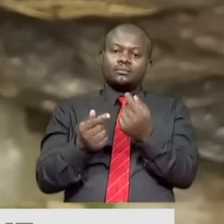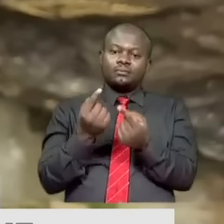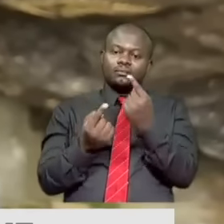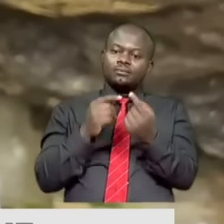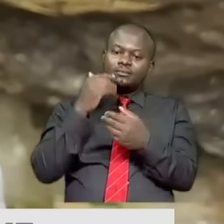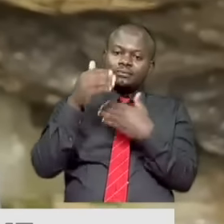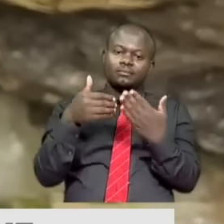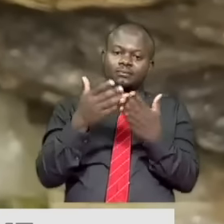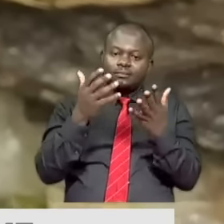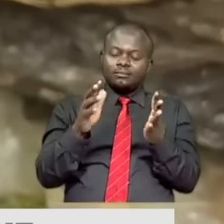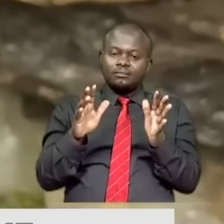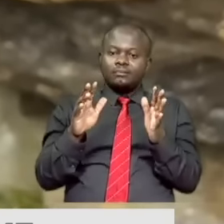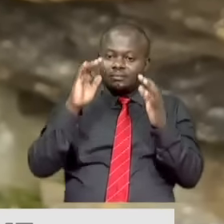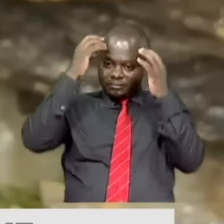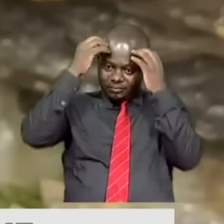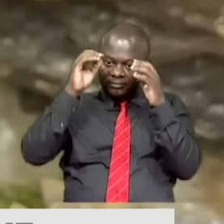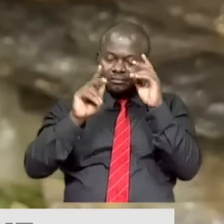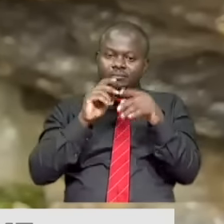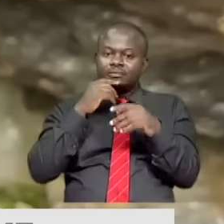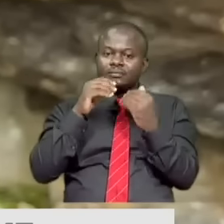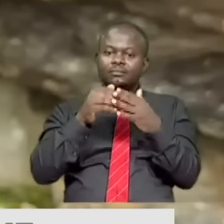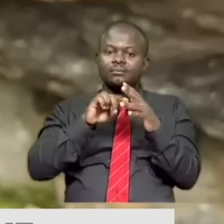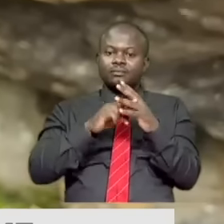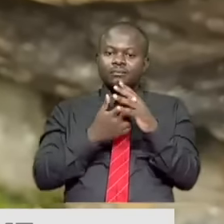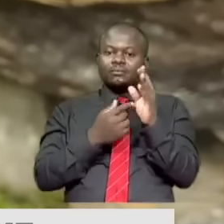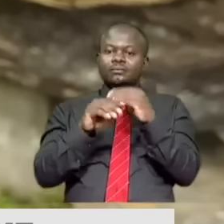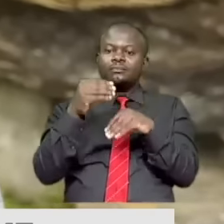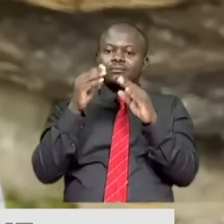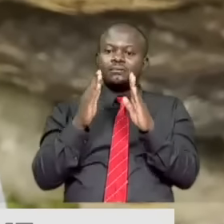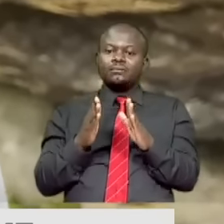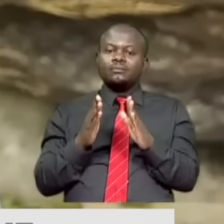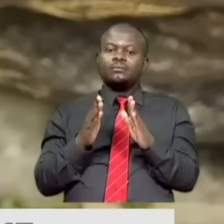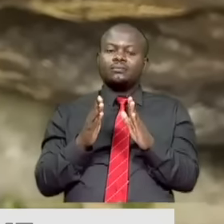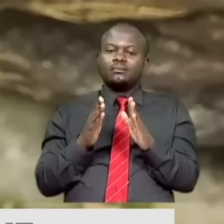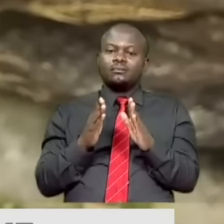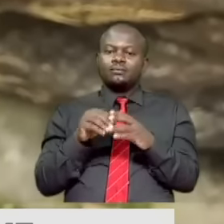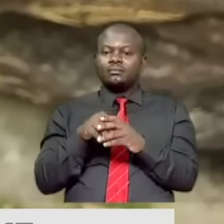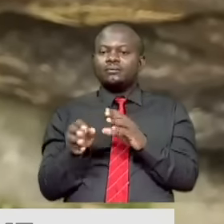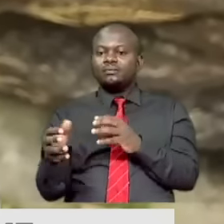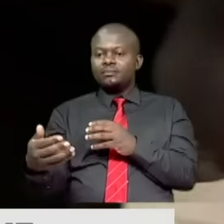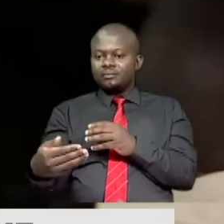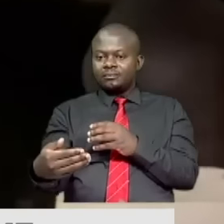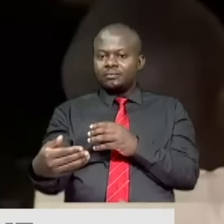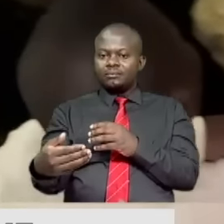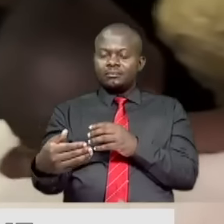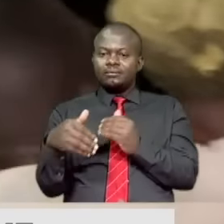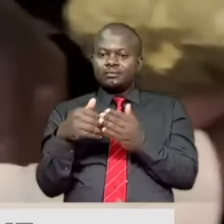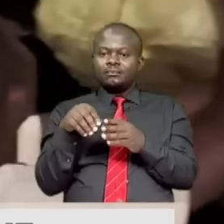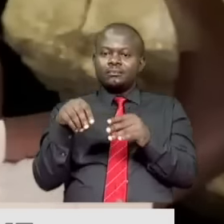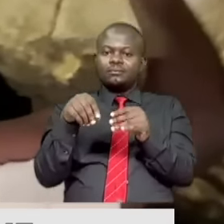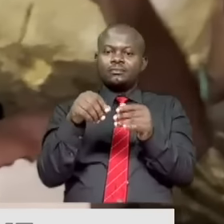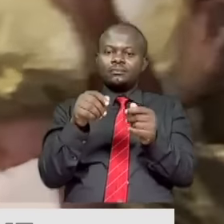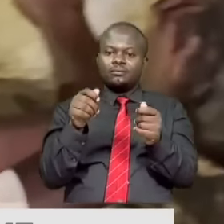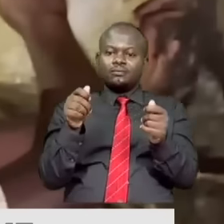Amaze guteka ubugome bw'abantu ati batangiye kugurisha awushira inyuma yishiga. Awushize inyuma yishiga wa munyu